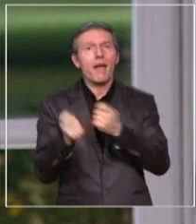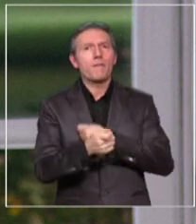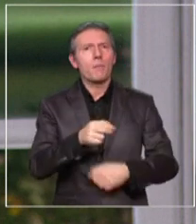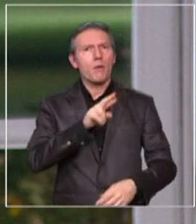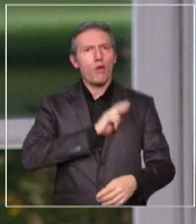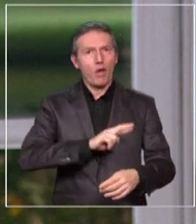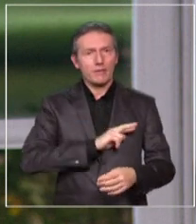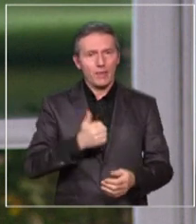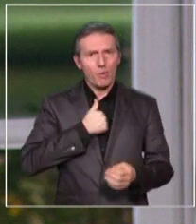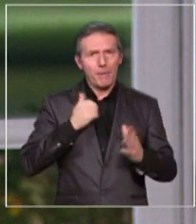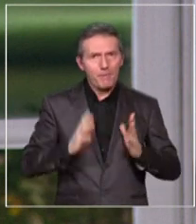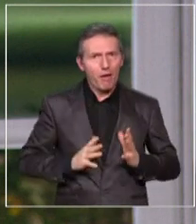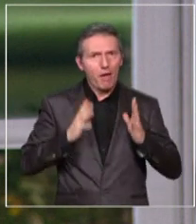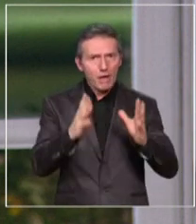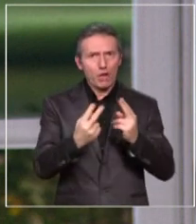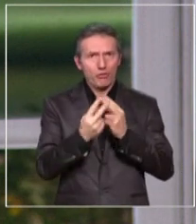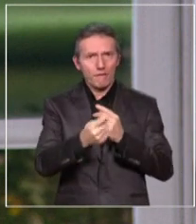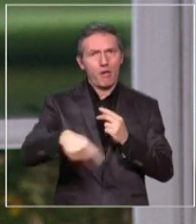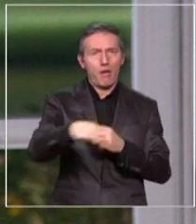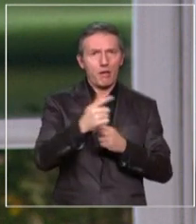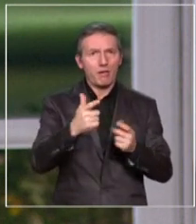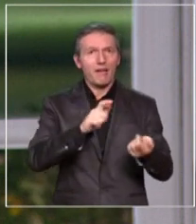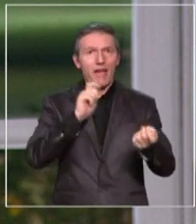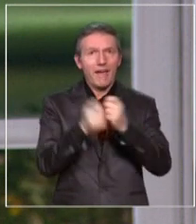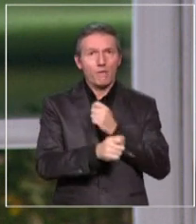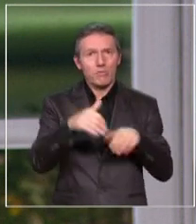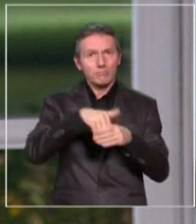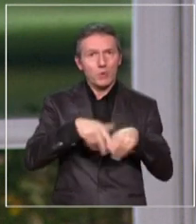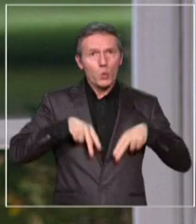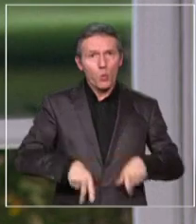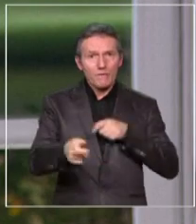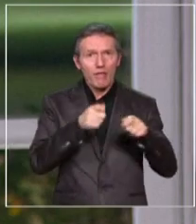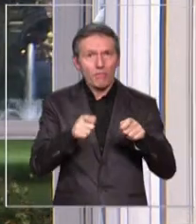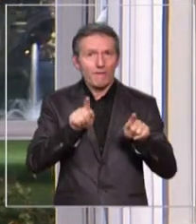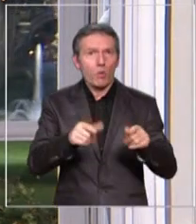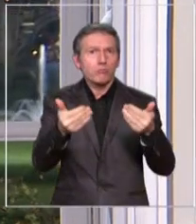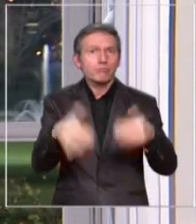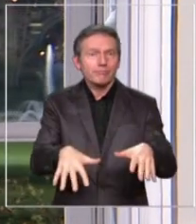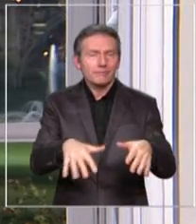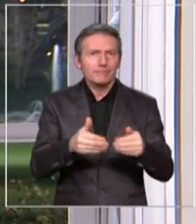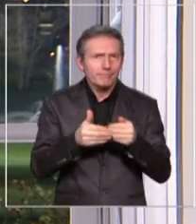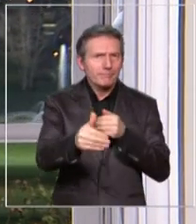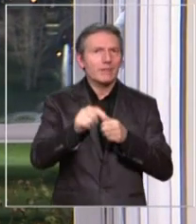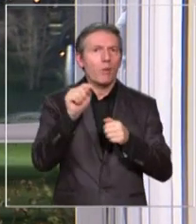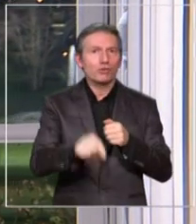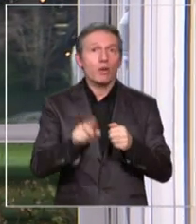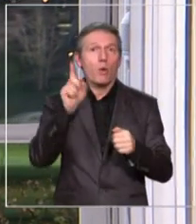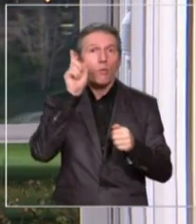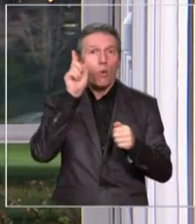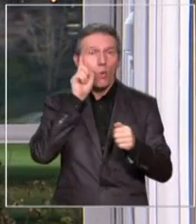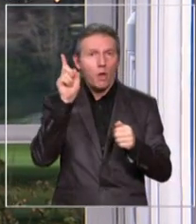laquelle je me suis engagé devant vous et qui est porté par le gouvernement sera mené à son terme parce qu'il s'agit